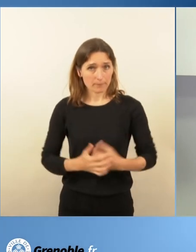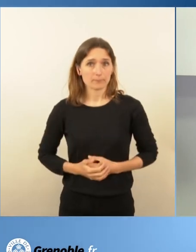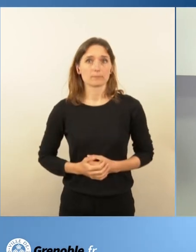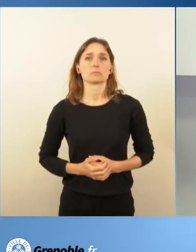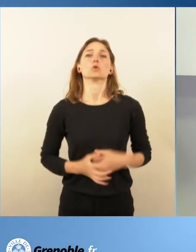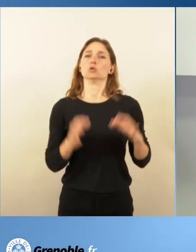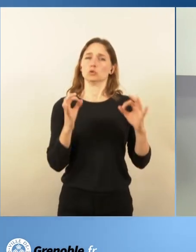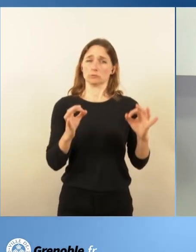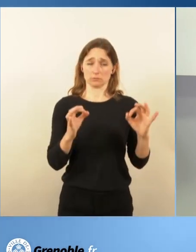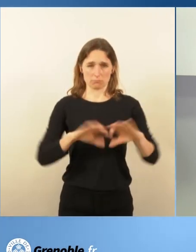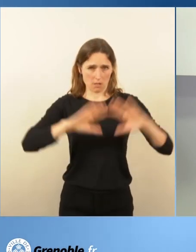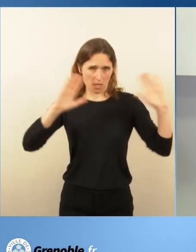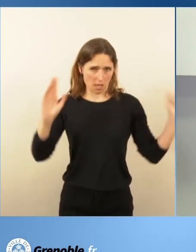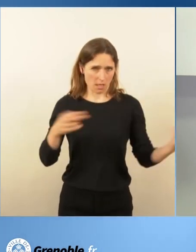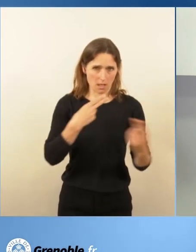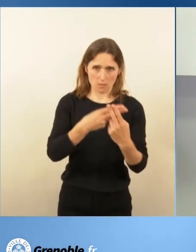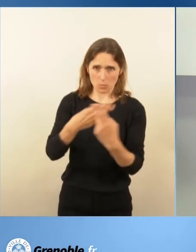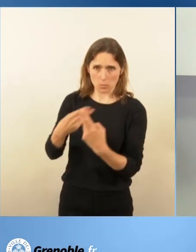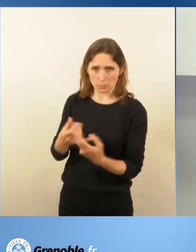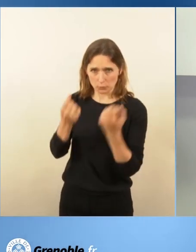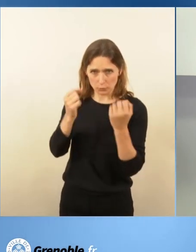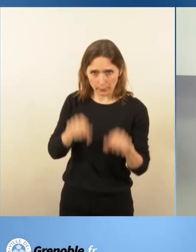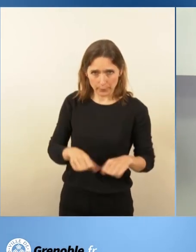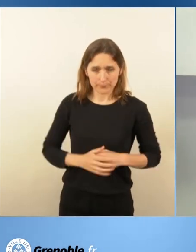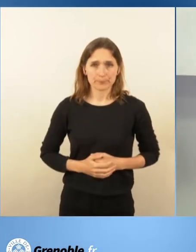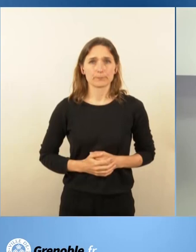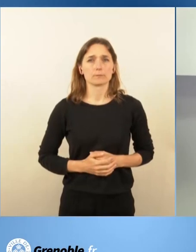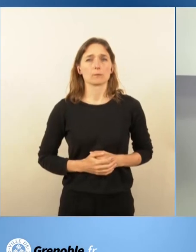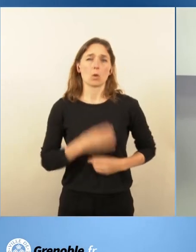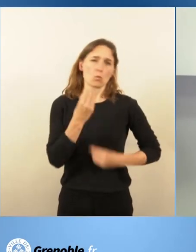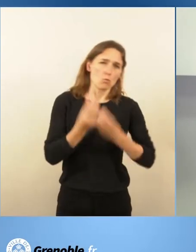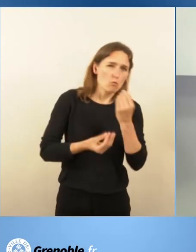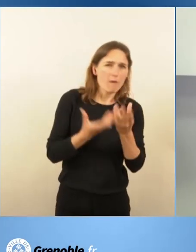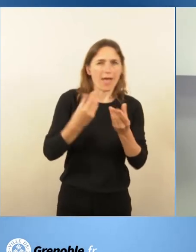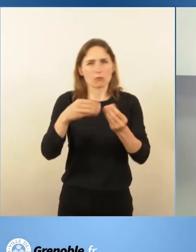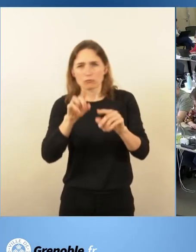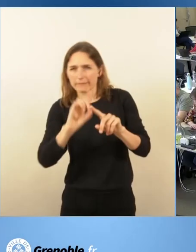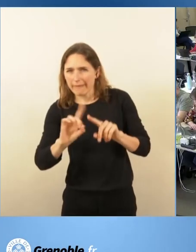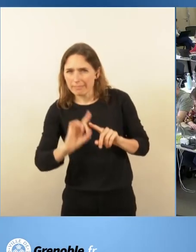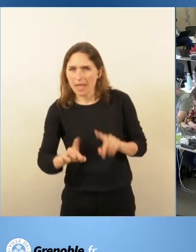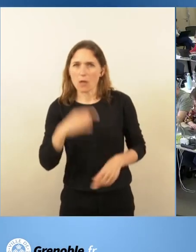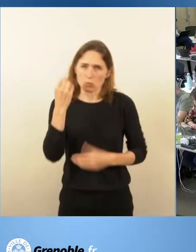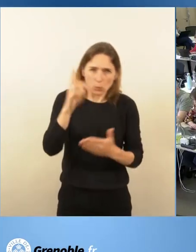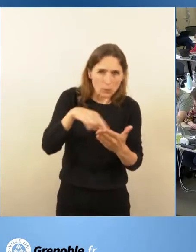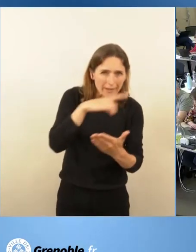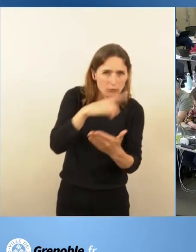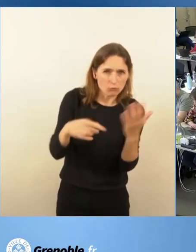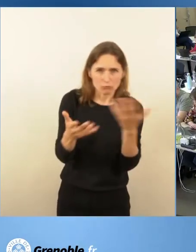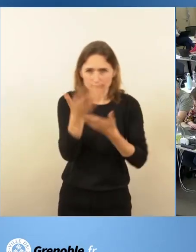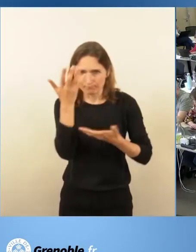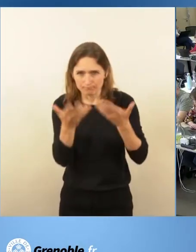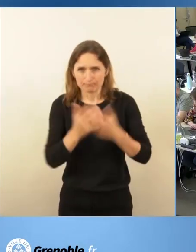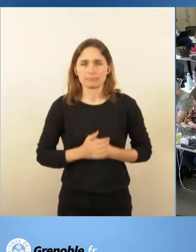oui beaucoup de réponses à apporter ou de précisions ou de correction je ne peux qu'inviter